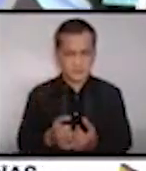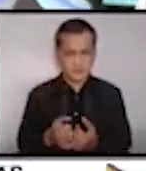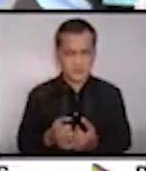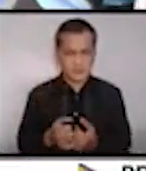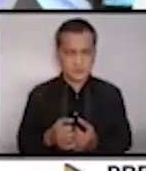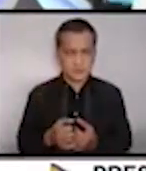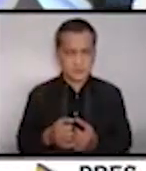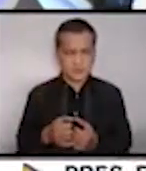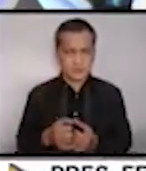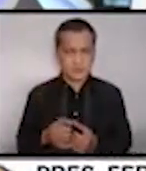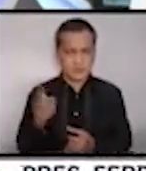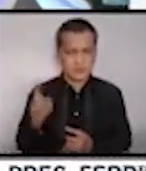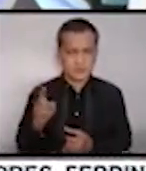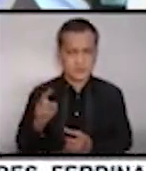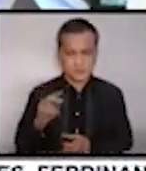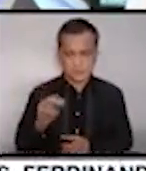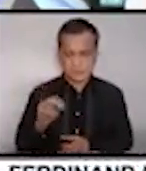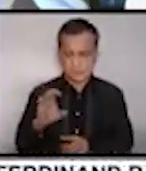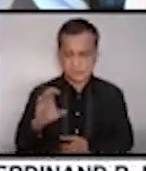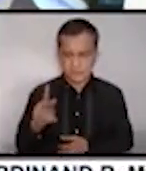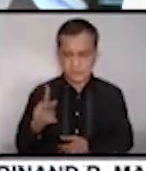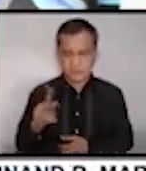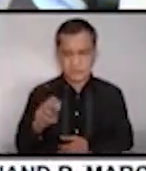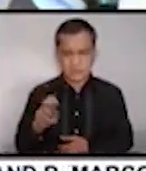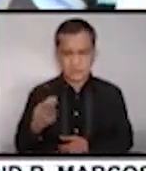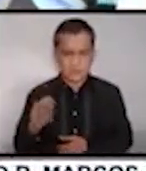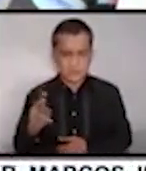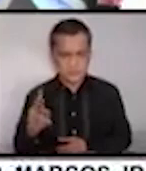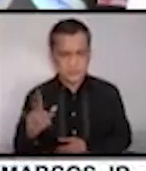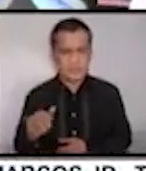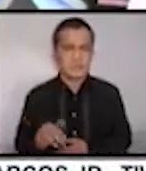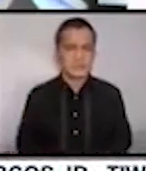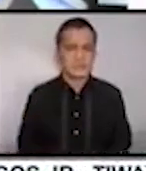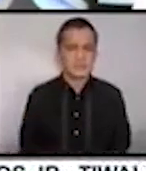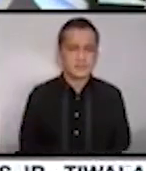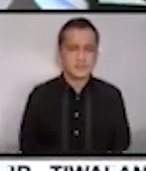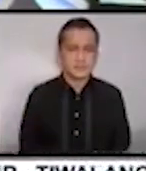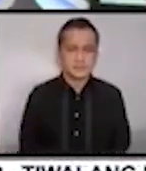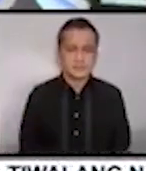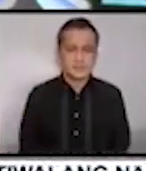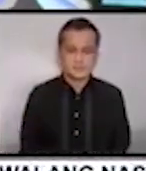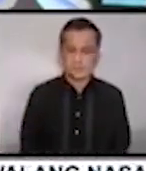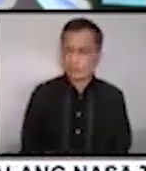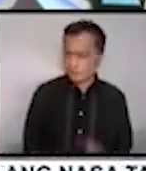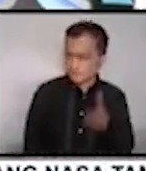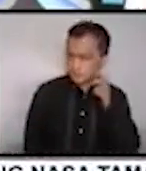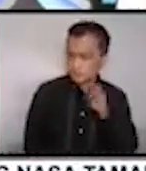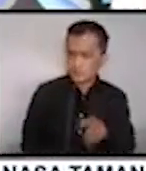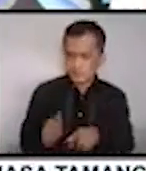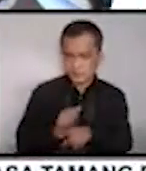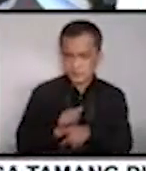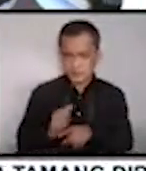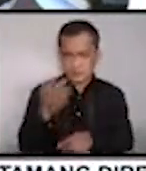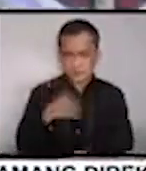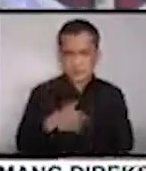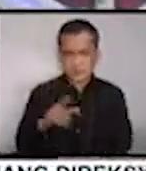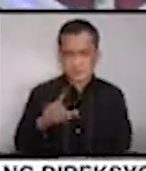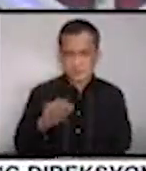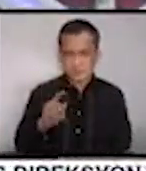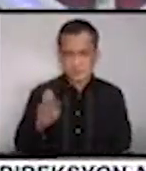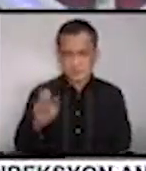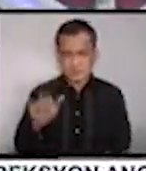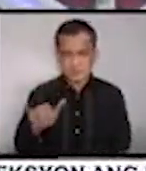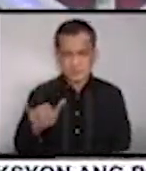si Sir Nick and Ma'am Evie Quintua. Wow, narinig ko yan kanina. Nagpa-practice siya. Ang ganda-ganda ng piano. Lindsay! Yeah.